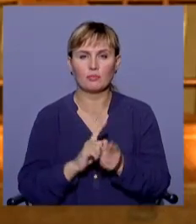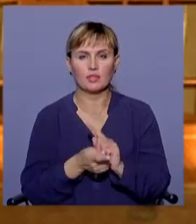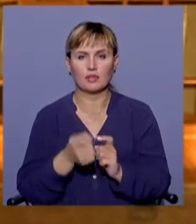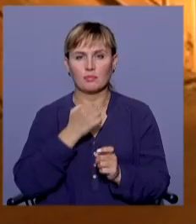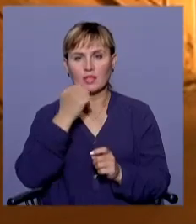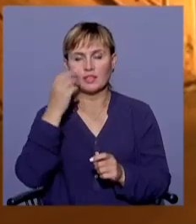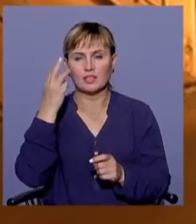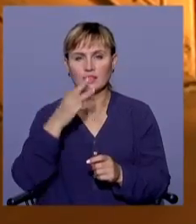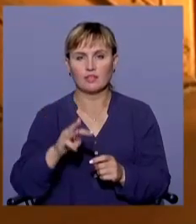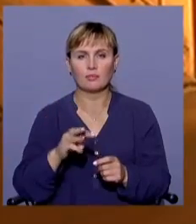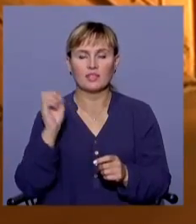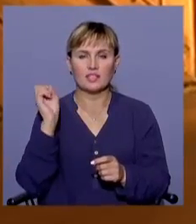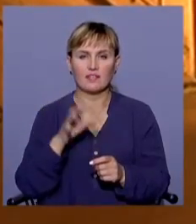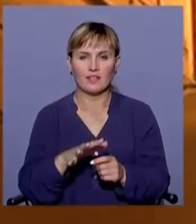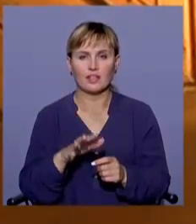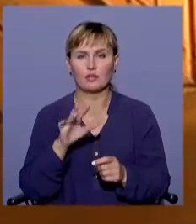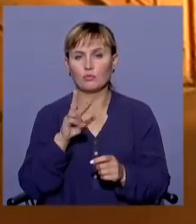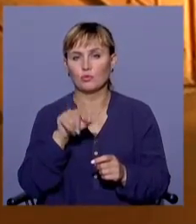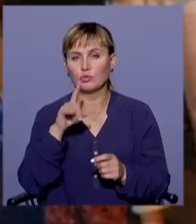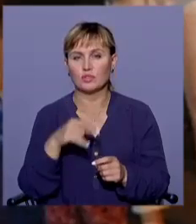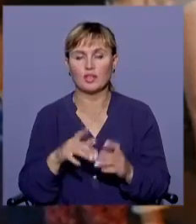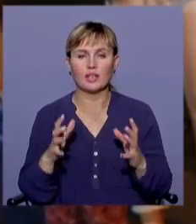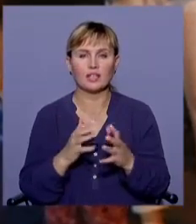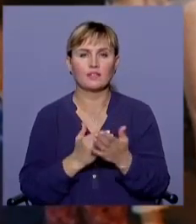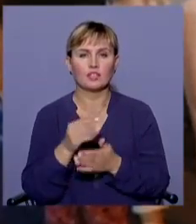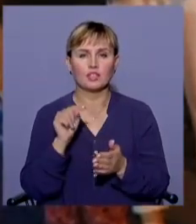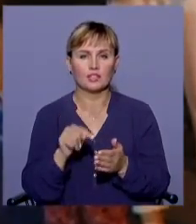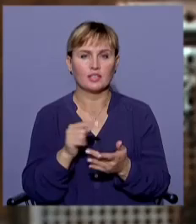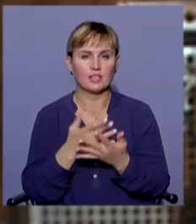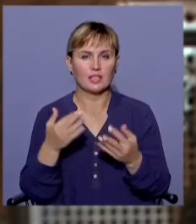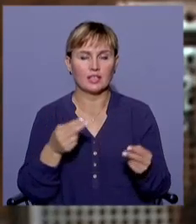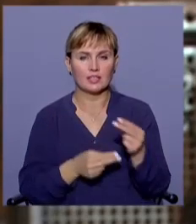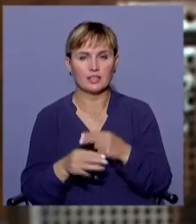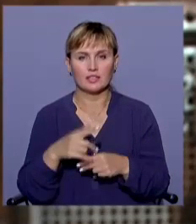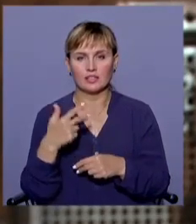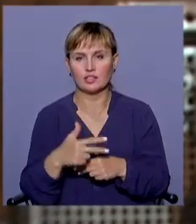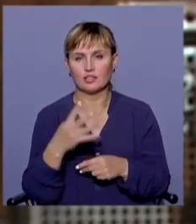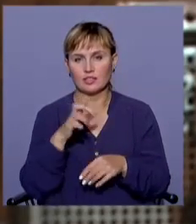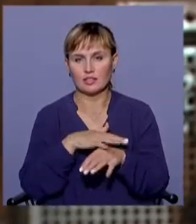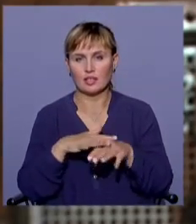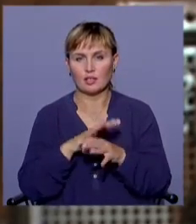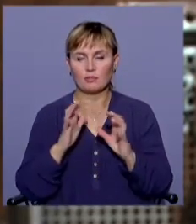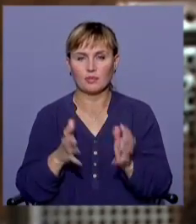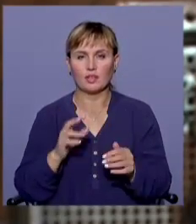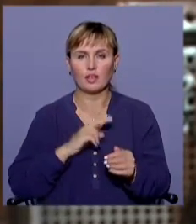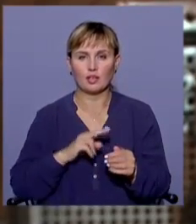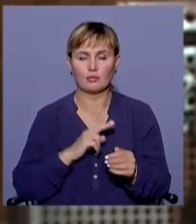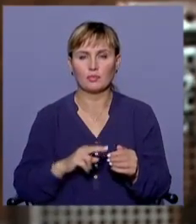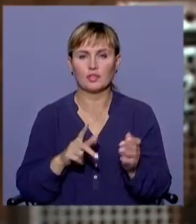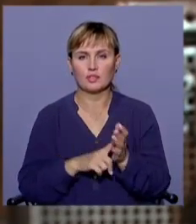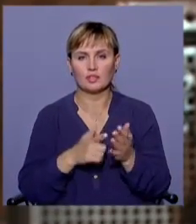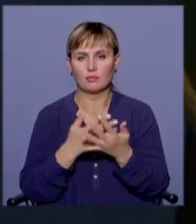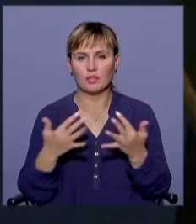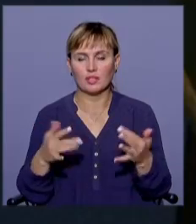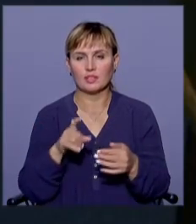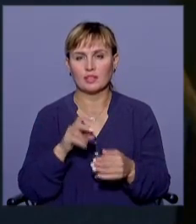благодаря современной подсветке. В музее хранятся свыше 1000 экспонатов из 34 стран мира. Работают 7